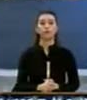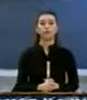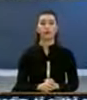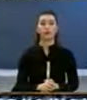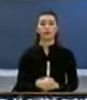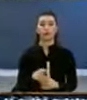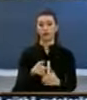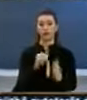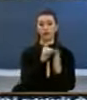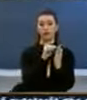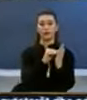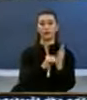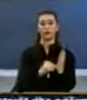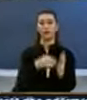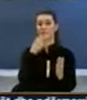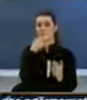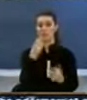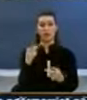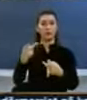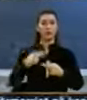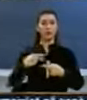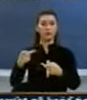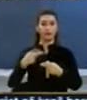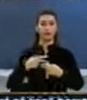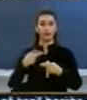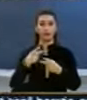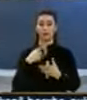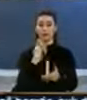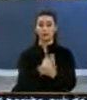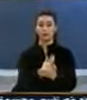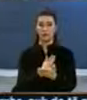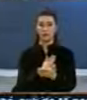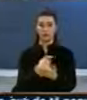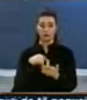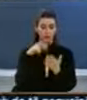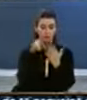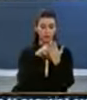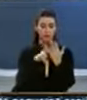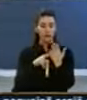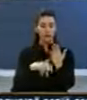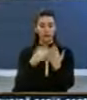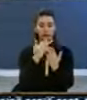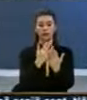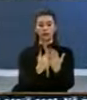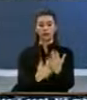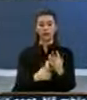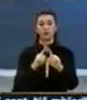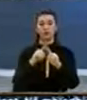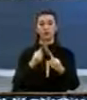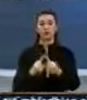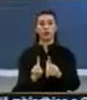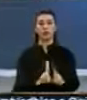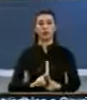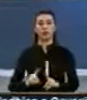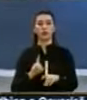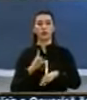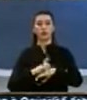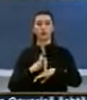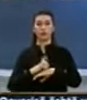Këto janë shënimet cilat besoj që japin përgjigje në gjendjen e kardiokirurgji dhe